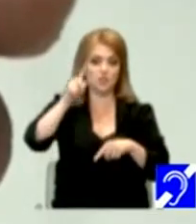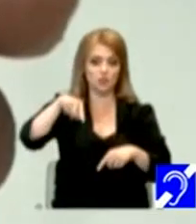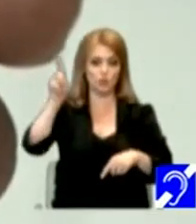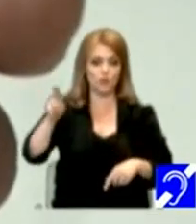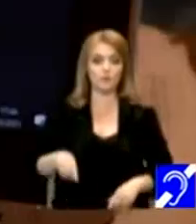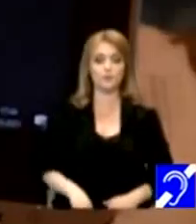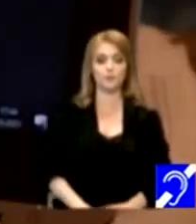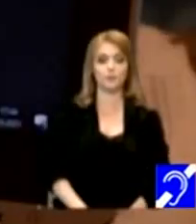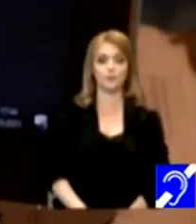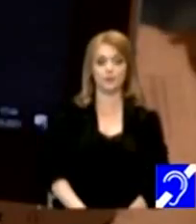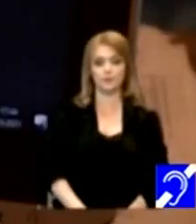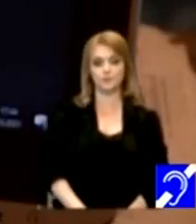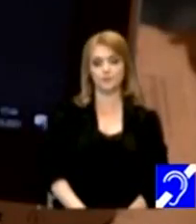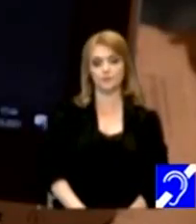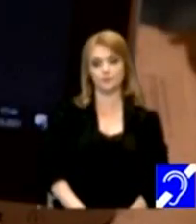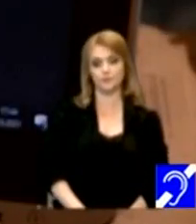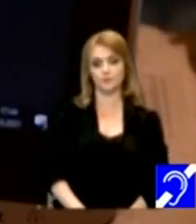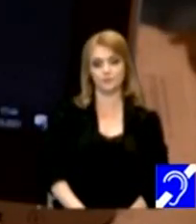telefon